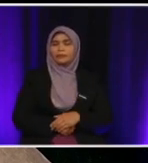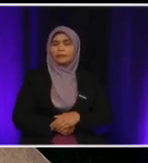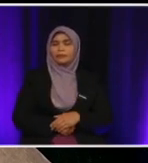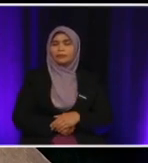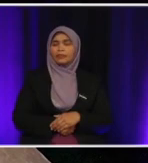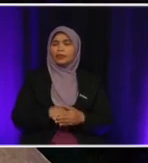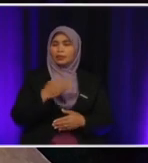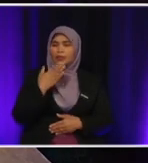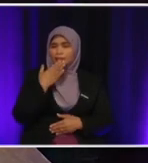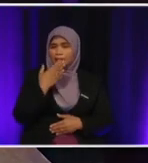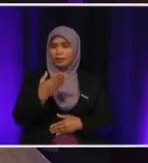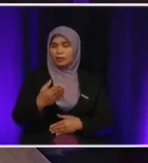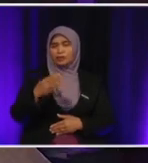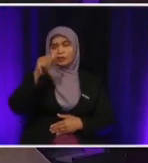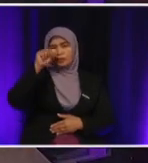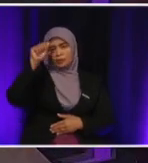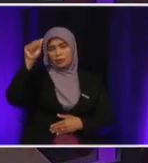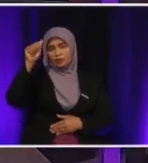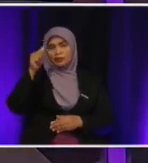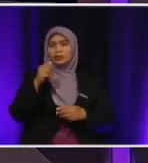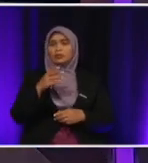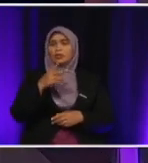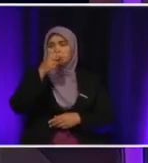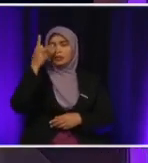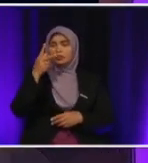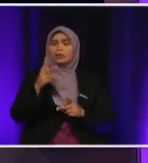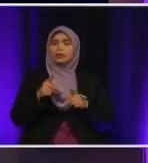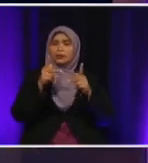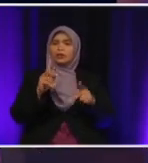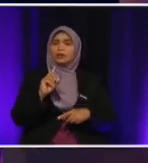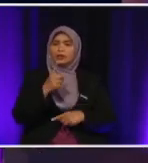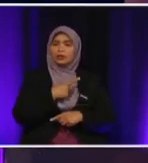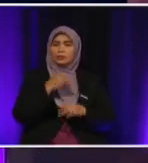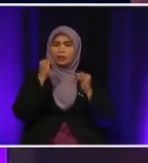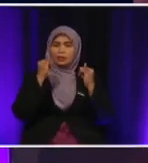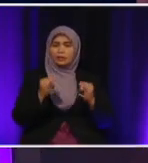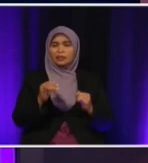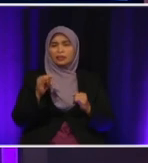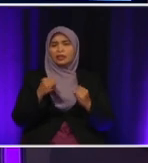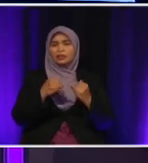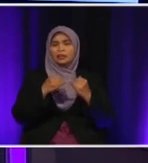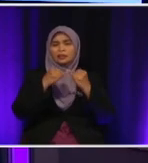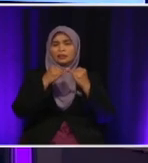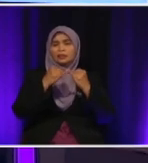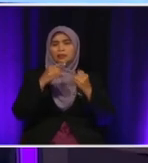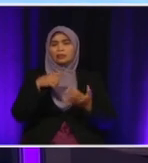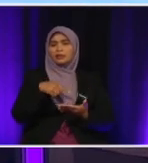terima kasih Allah karena menurunkan kami insan yang istimewa ini